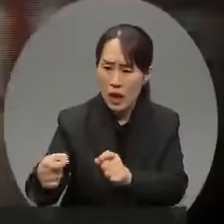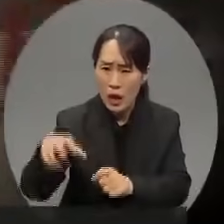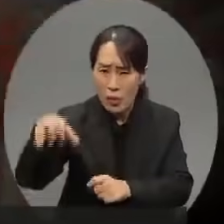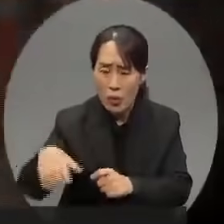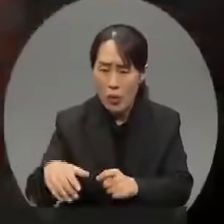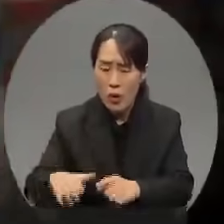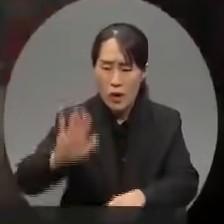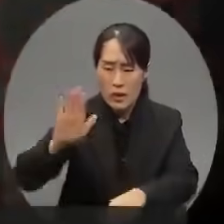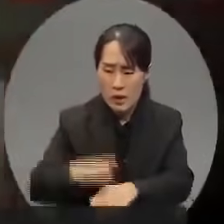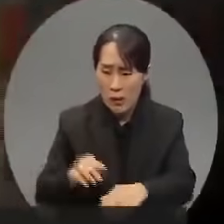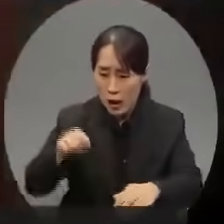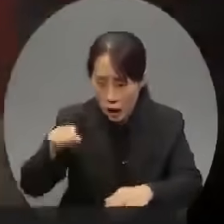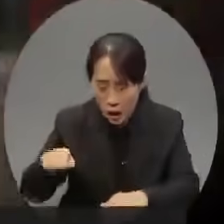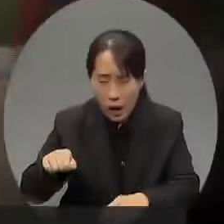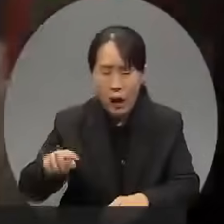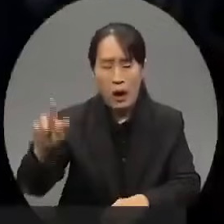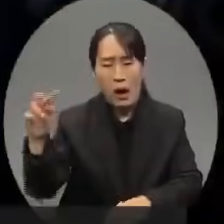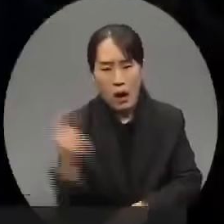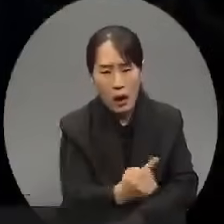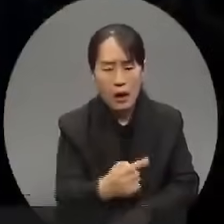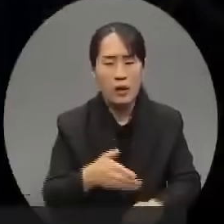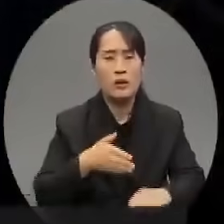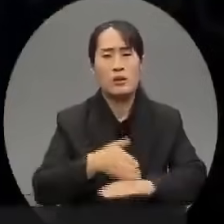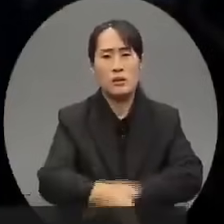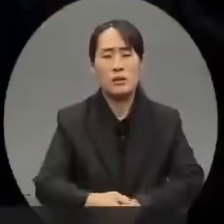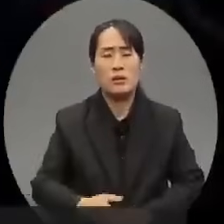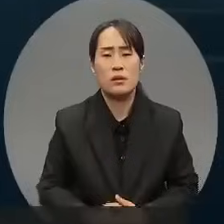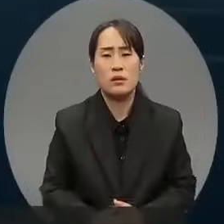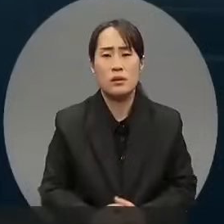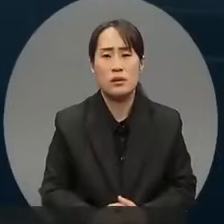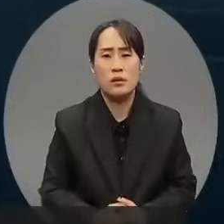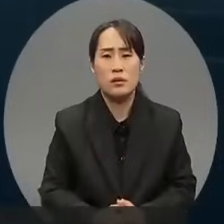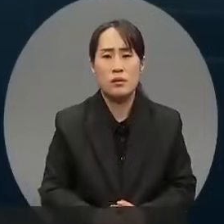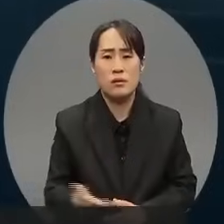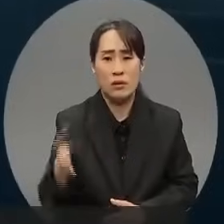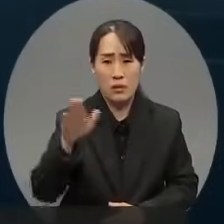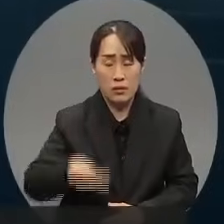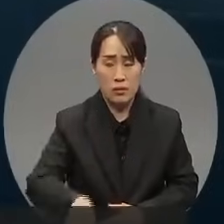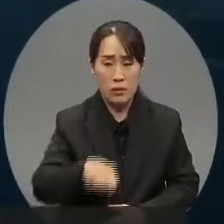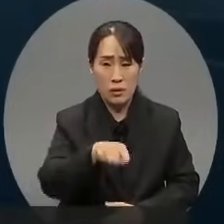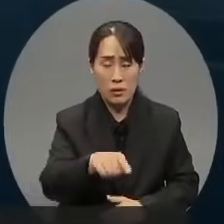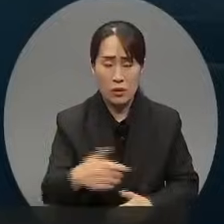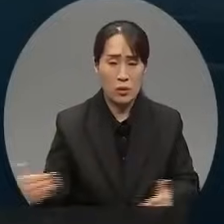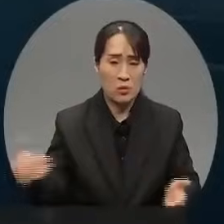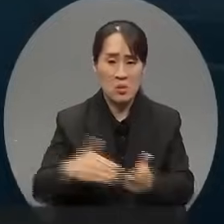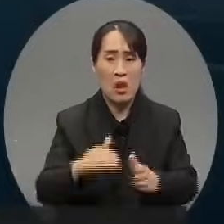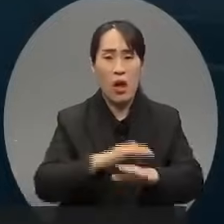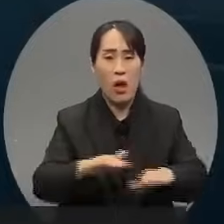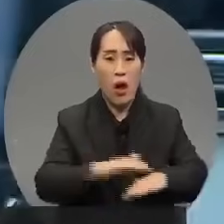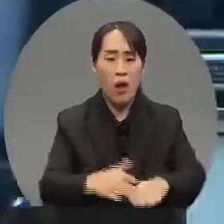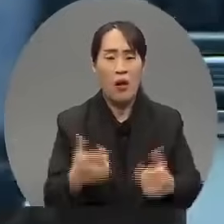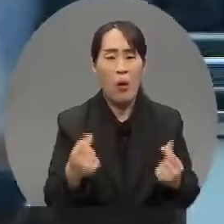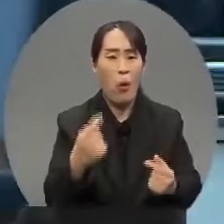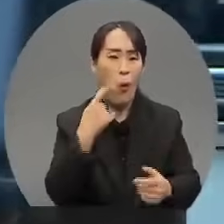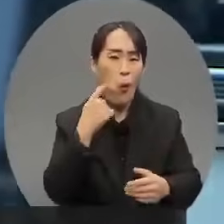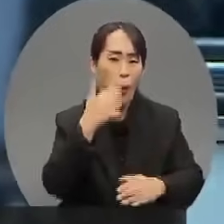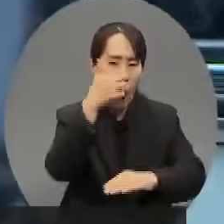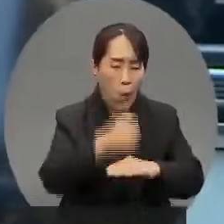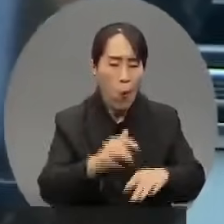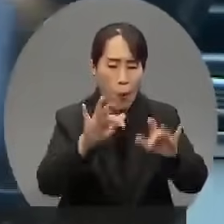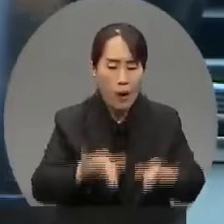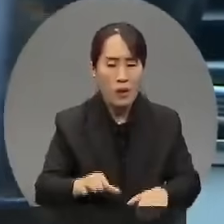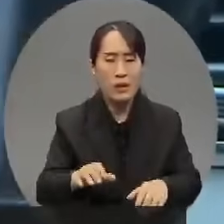지하차도로 출동했다가 돌아오느라 늦었던 겁니다 그런데도 제대로 도착해 처리한 것처럼 결과를 꾸며